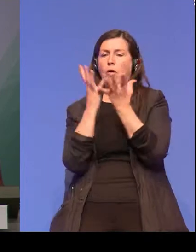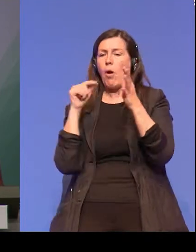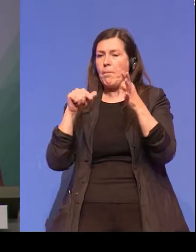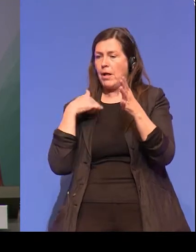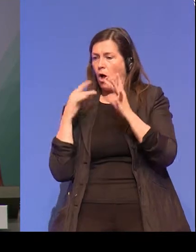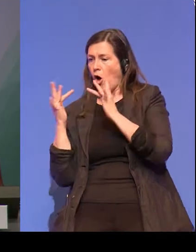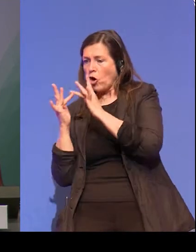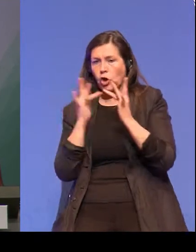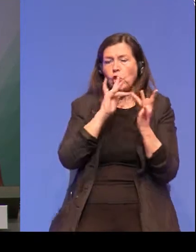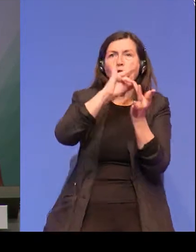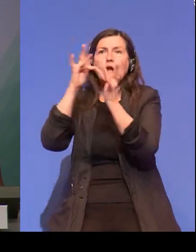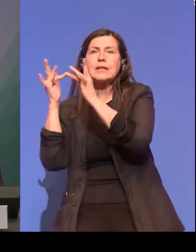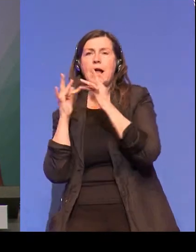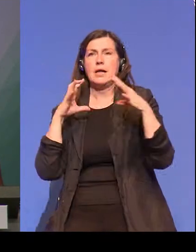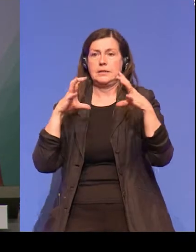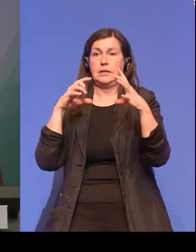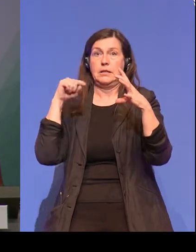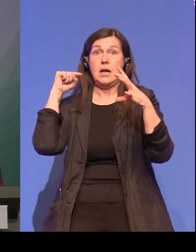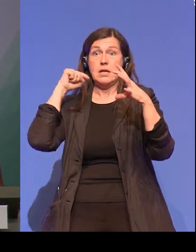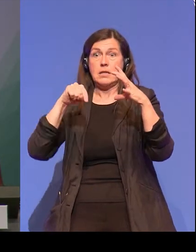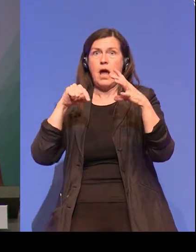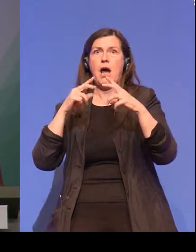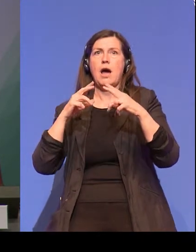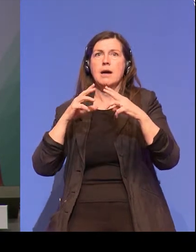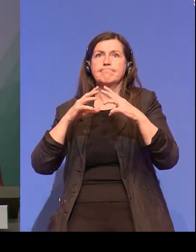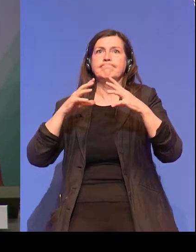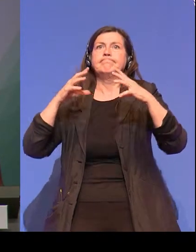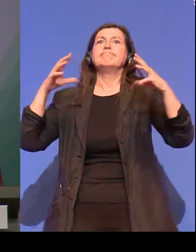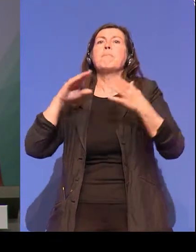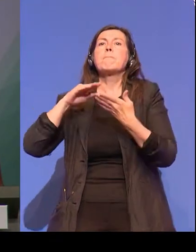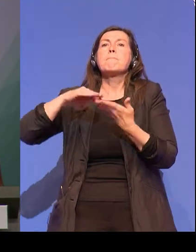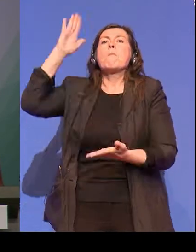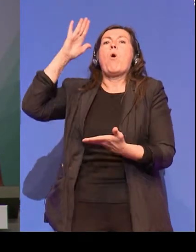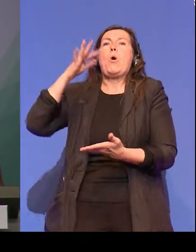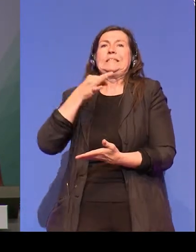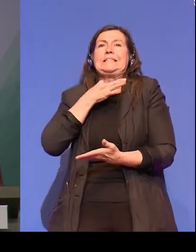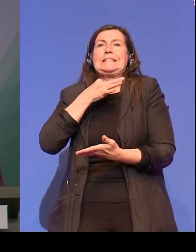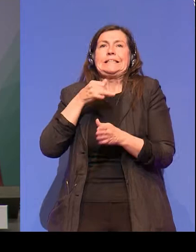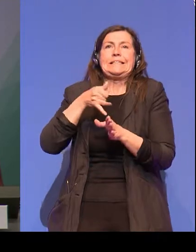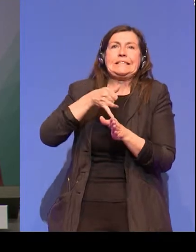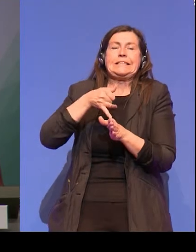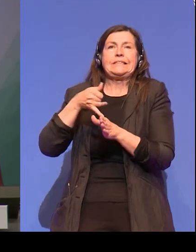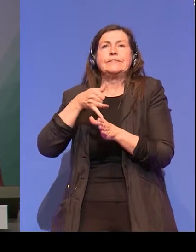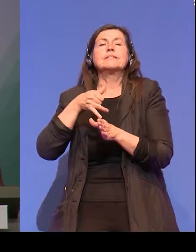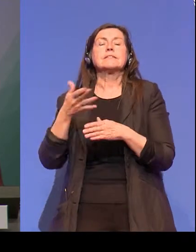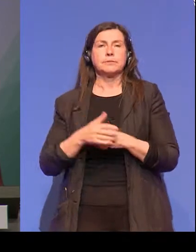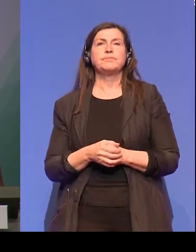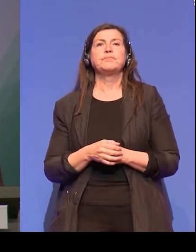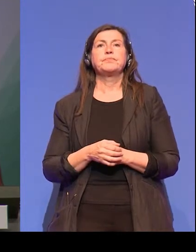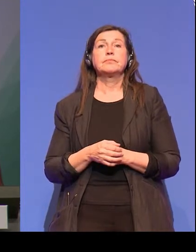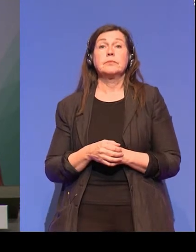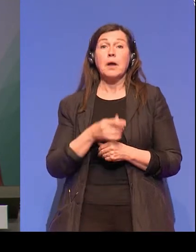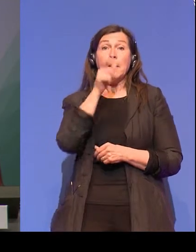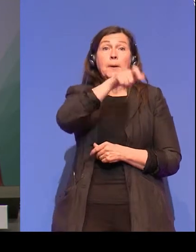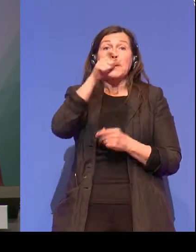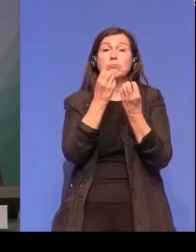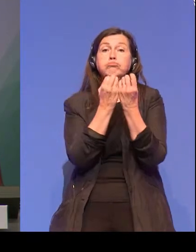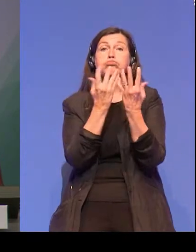La pression démographique pousse toujours davantage de personnes à vivre dans les environs